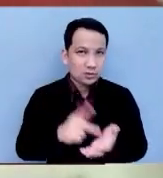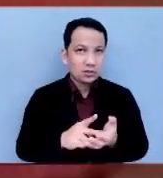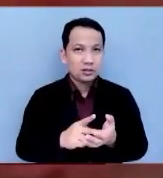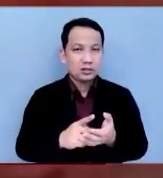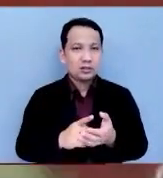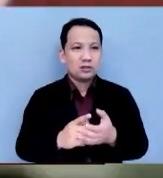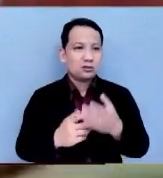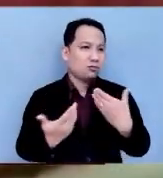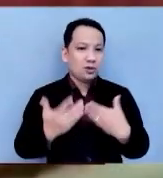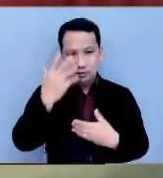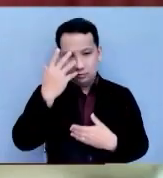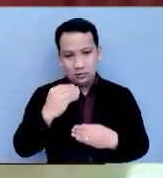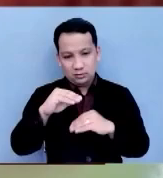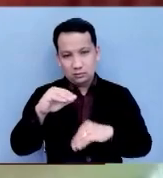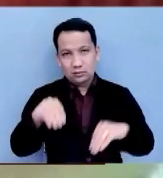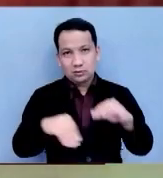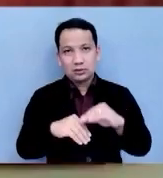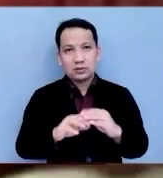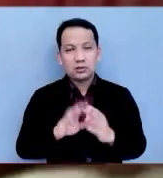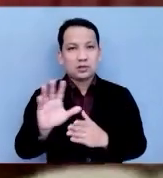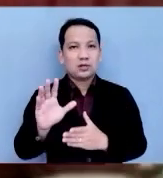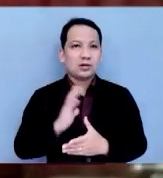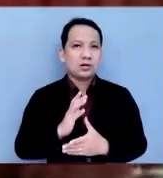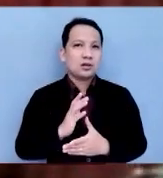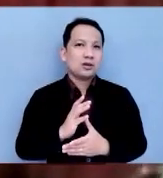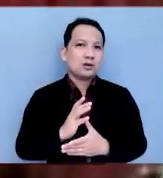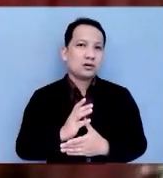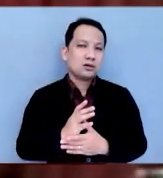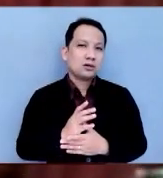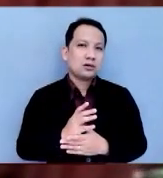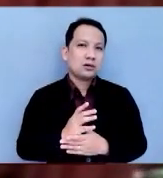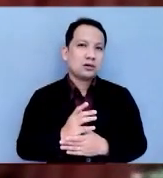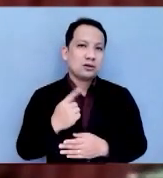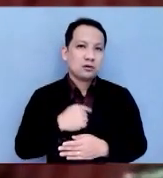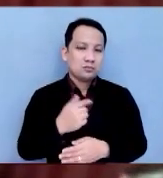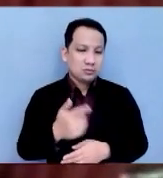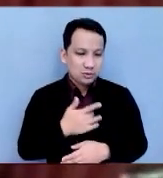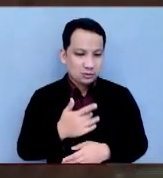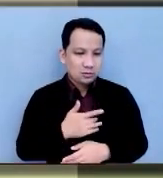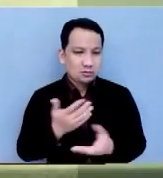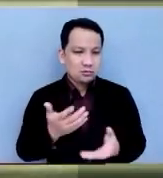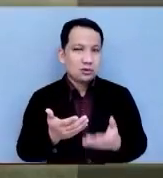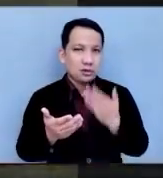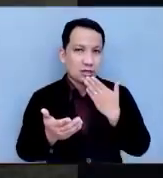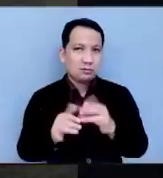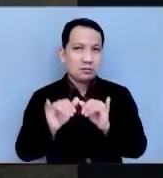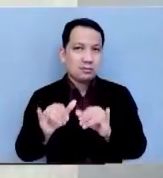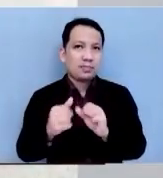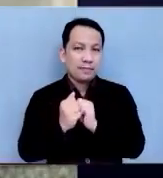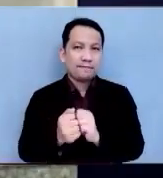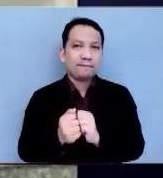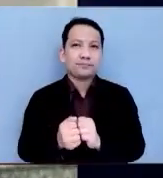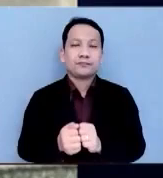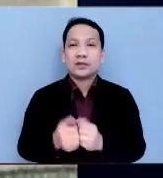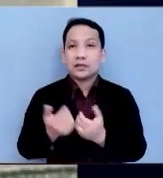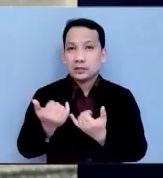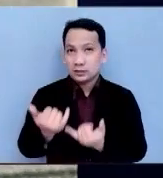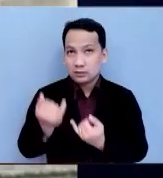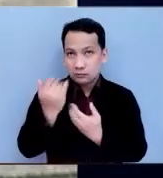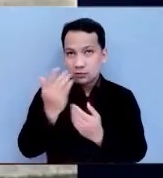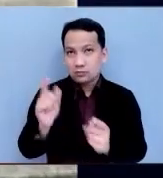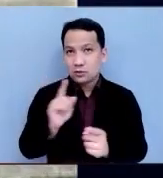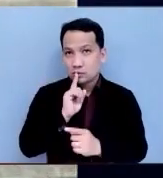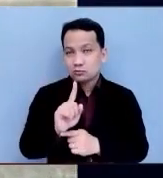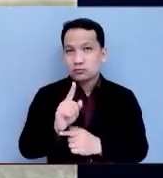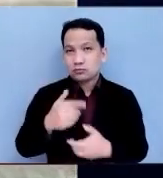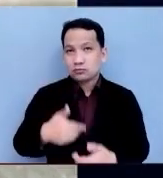kang kapalitan. Kaya sobrang luwag po itong pakiramdam ko na nandyan siya. Kaya naman tunay na